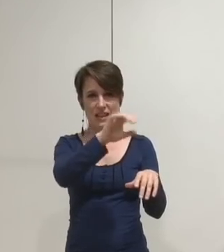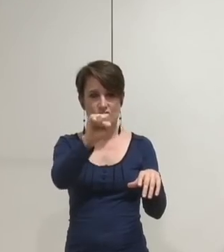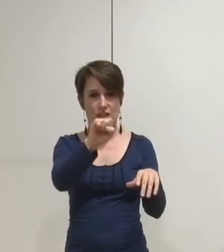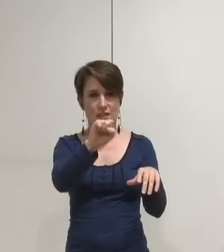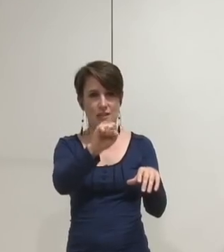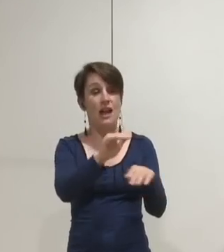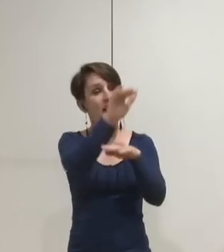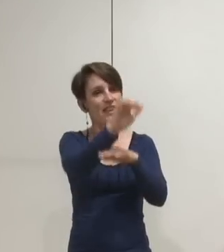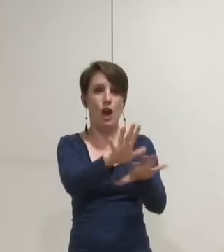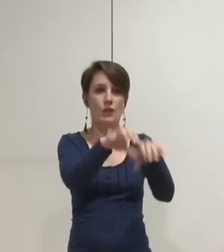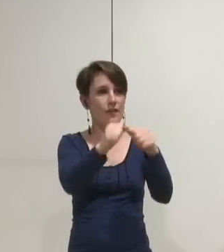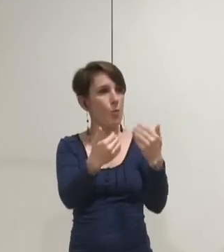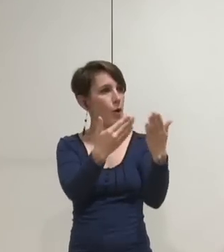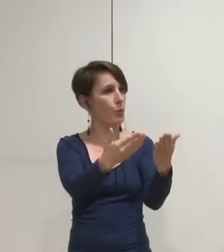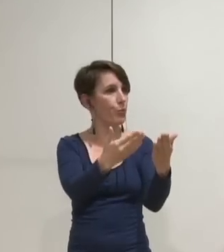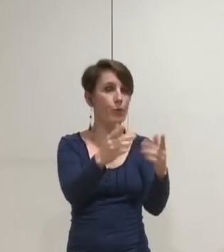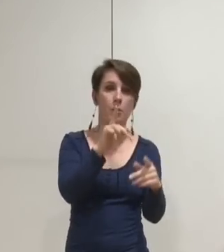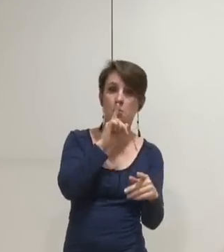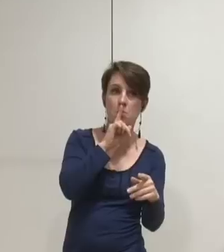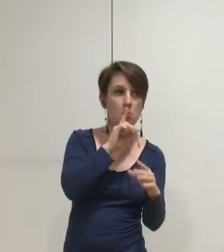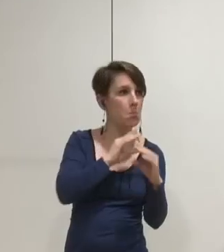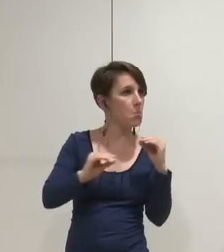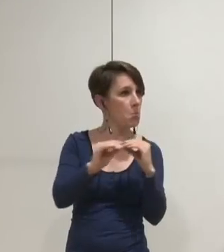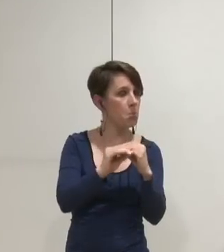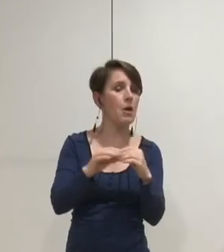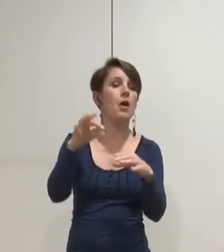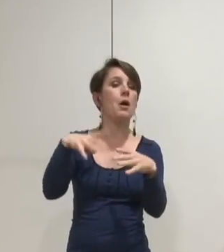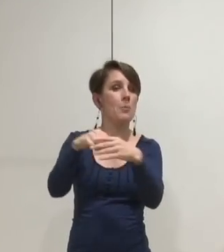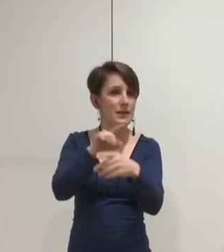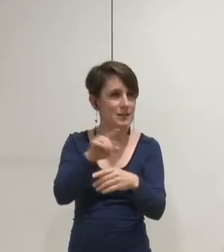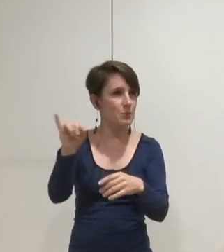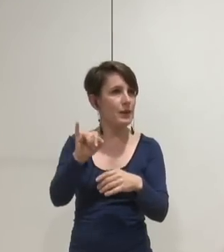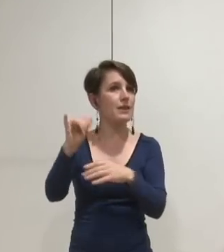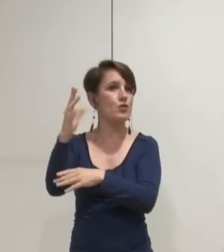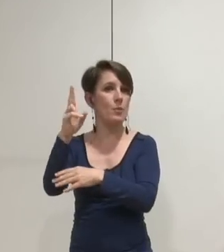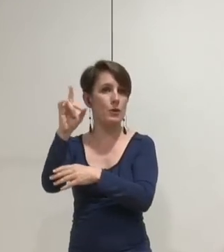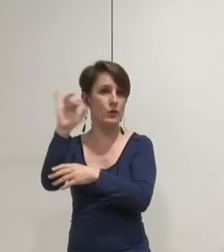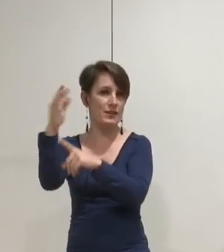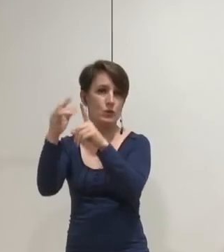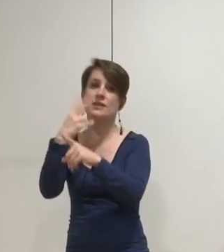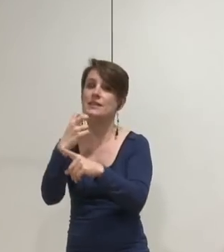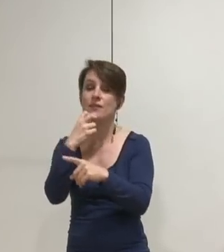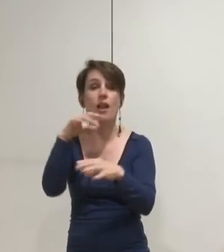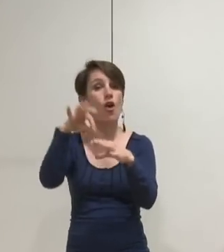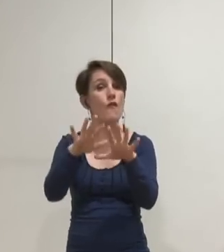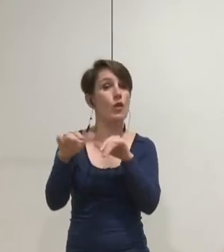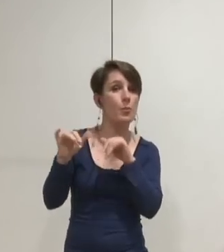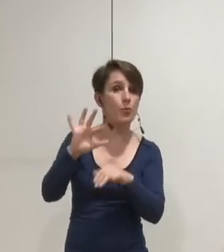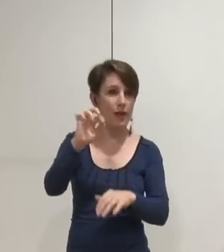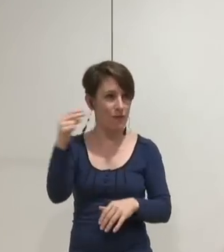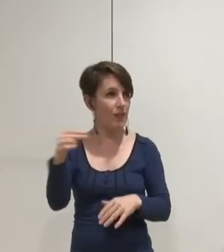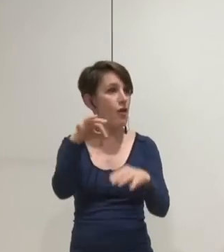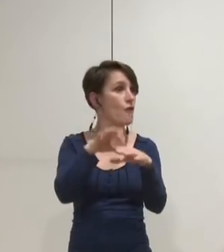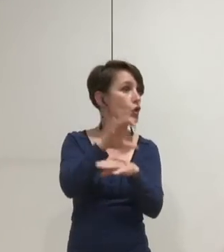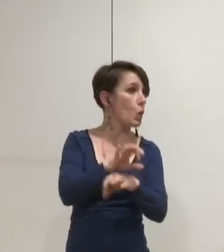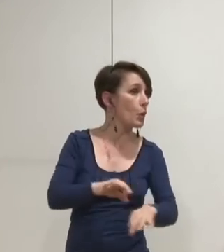commenta je la mets au voix qui ne prend pas part au vote umpudi société civile qui s s'abstient Front National qui vote contre